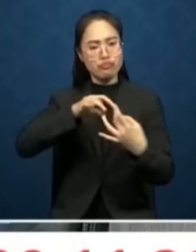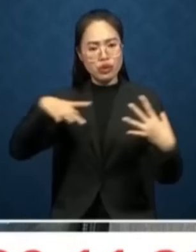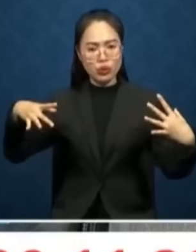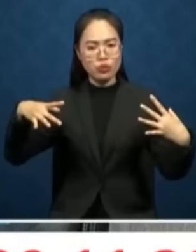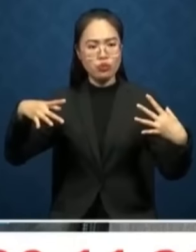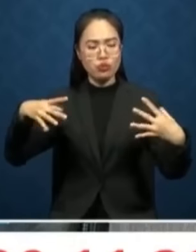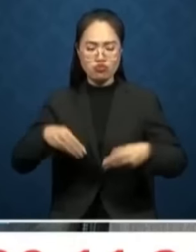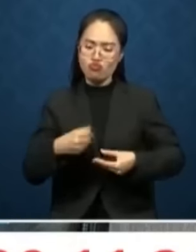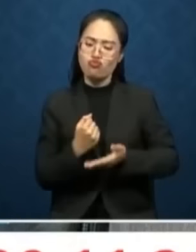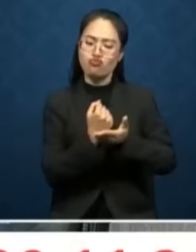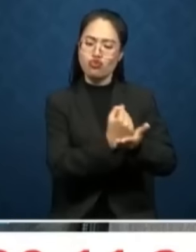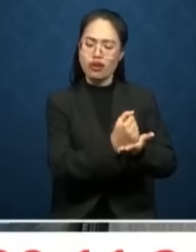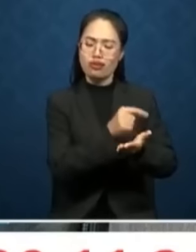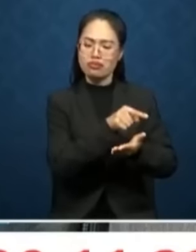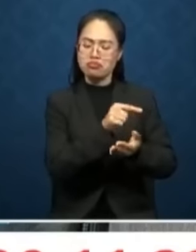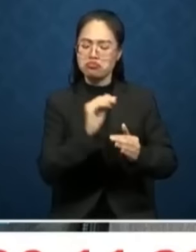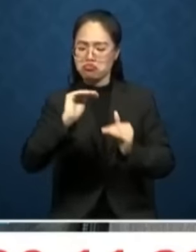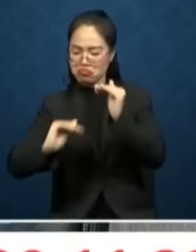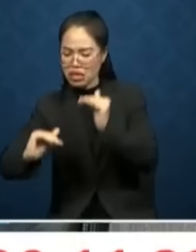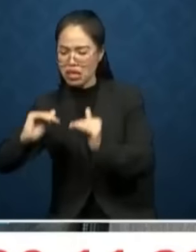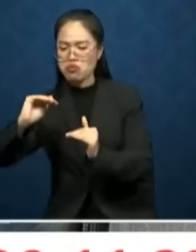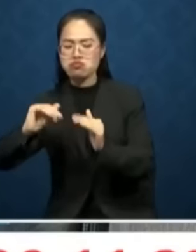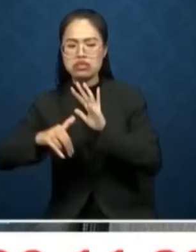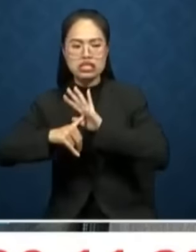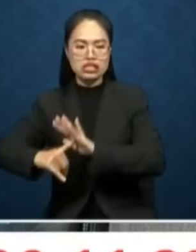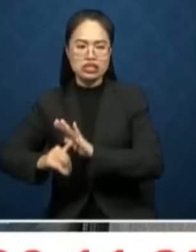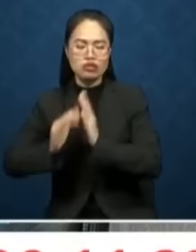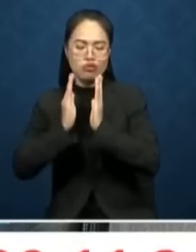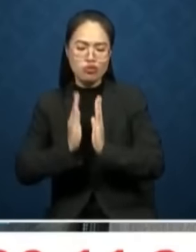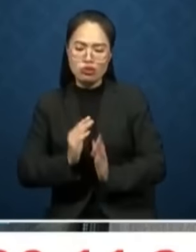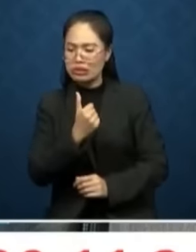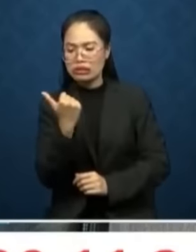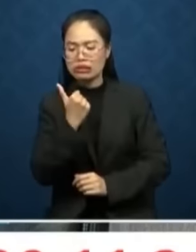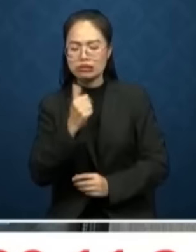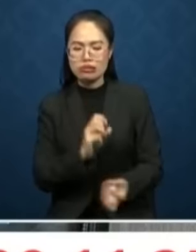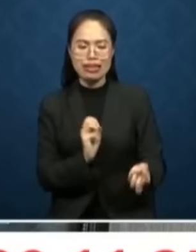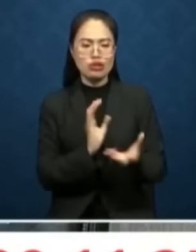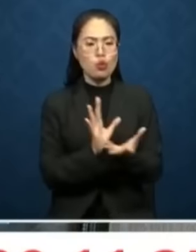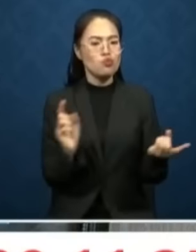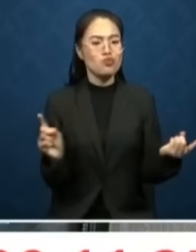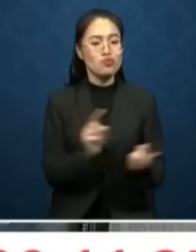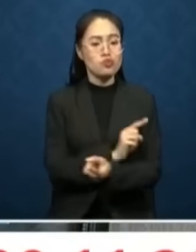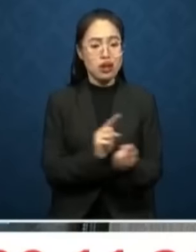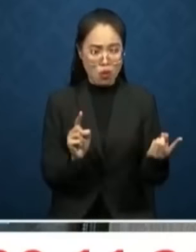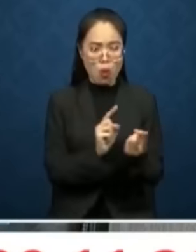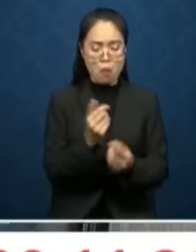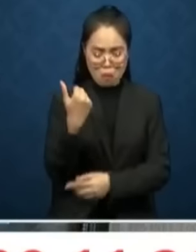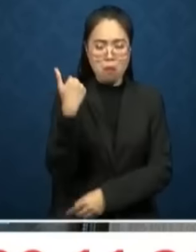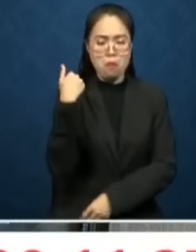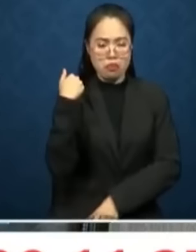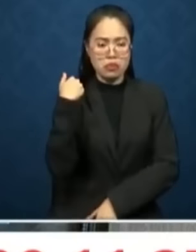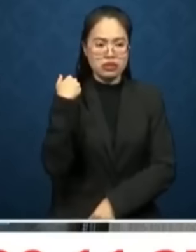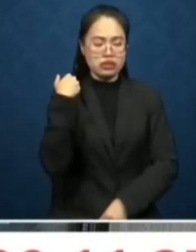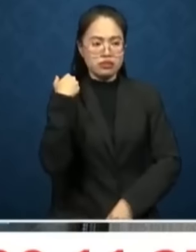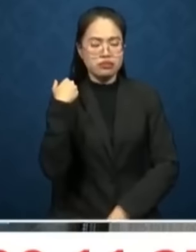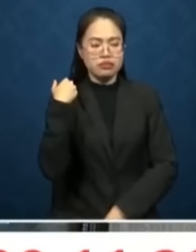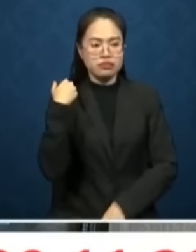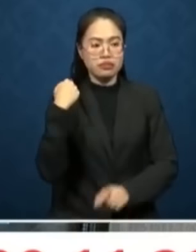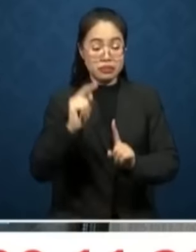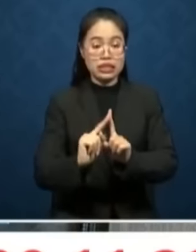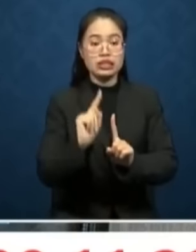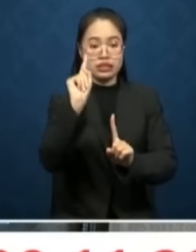ที่ไม่ตรงไปตรงมามันมีผลกระทบต่อสังคมนี้อย่างน้อยก็ 4-5 ประการเดียวกันนะครับเรื่อง